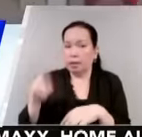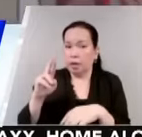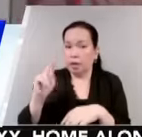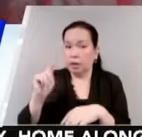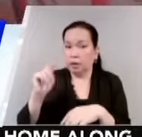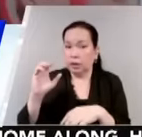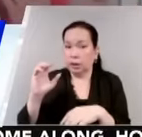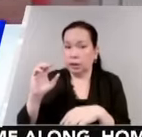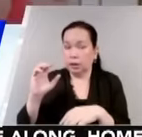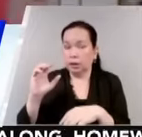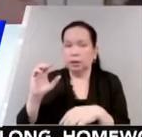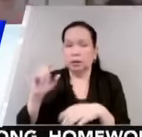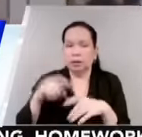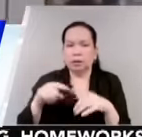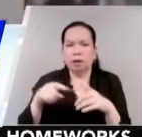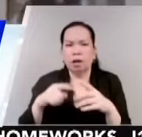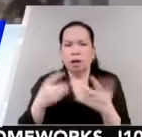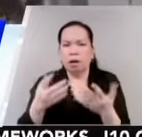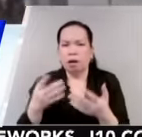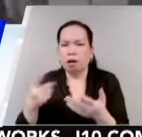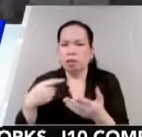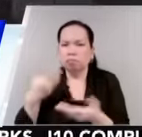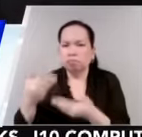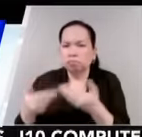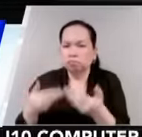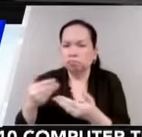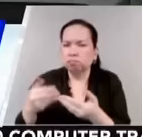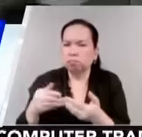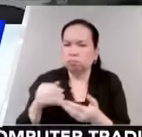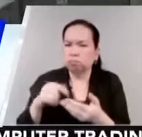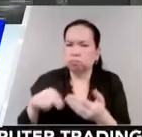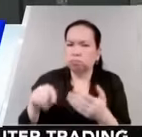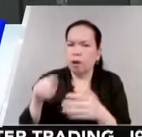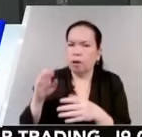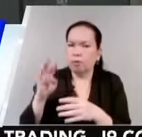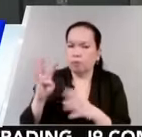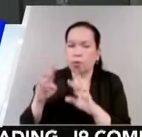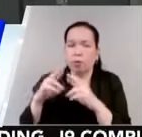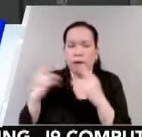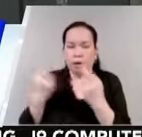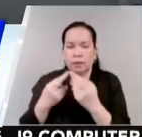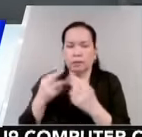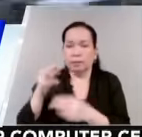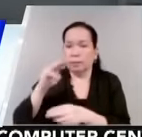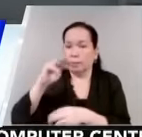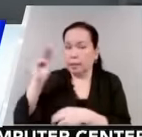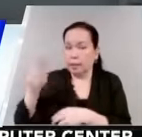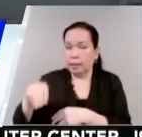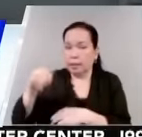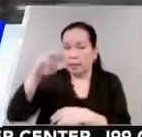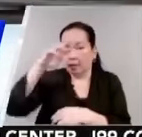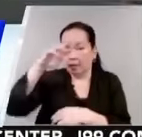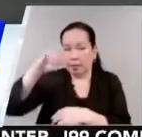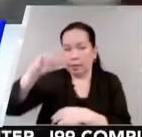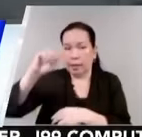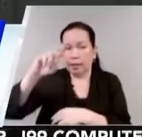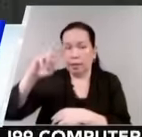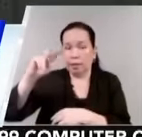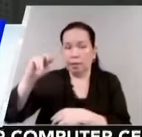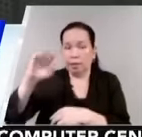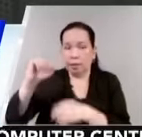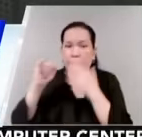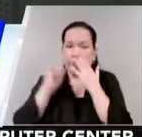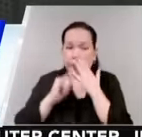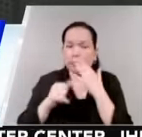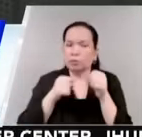ng kaso ng kaanak ng 6 na sabungero sa Manila Arena. Tuloy-tuloy pa rin ang kaso laban sa 6 na security personnel kahit